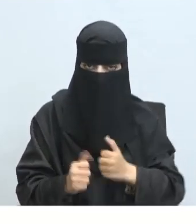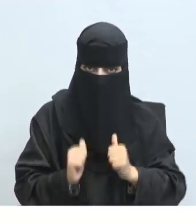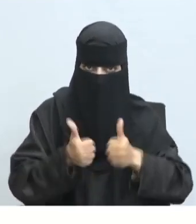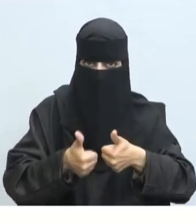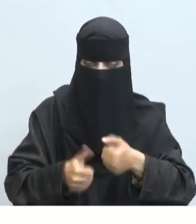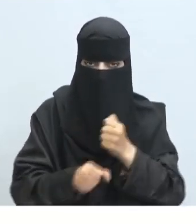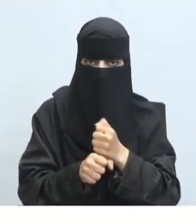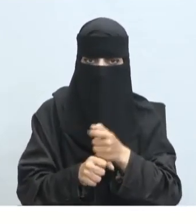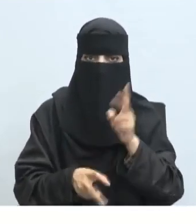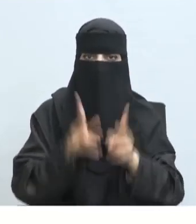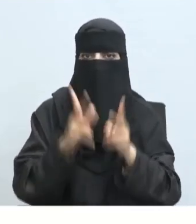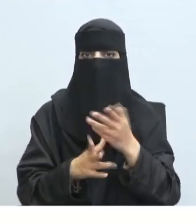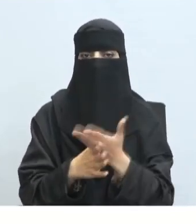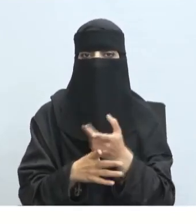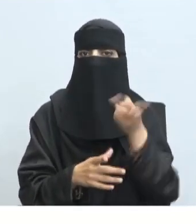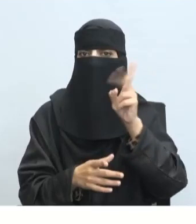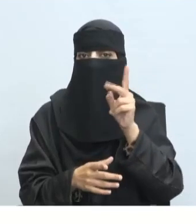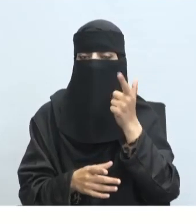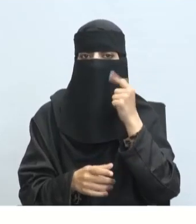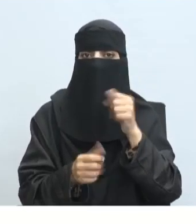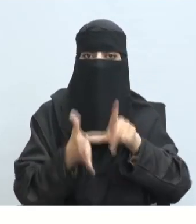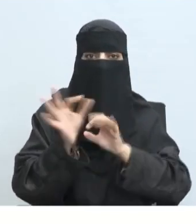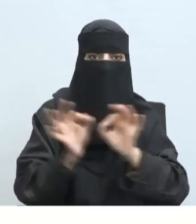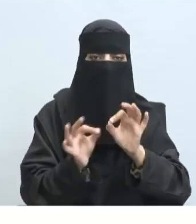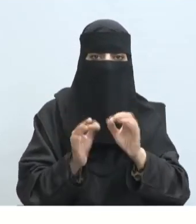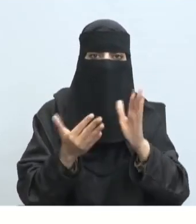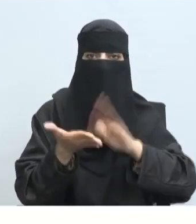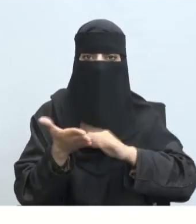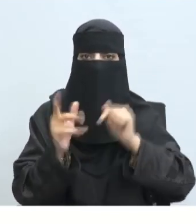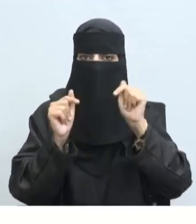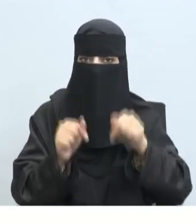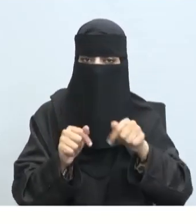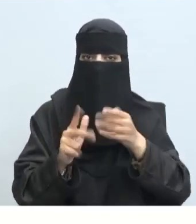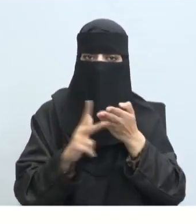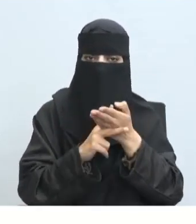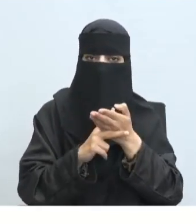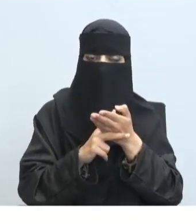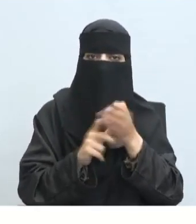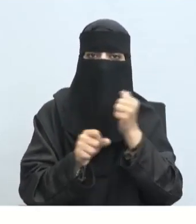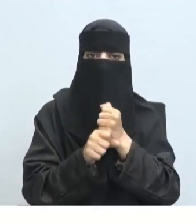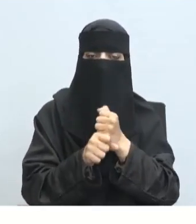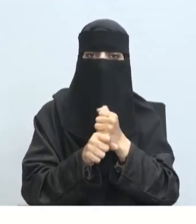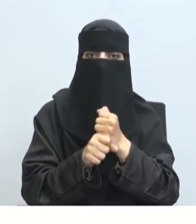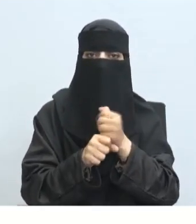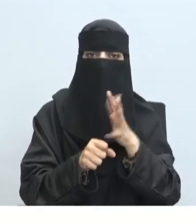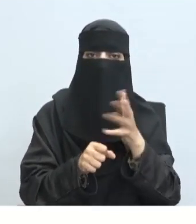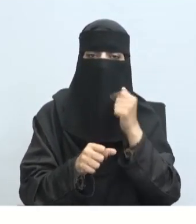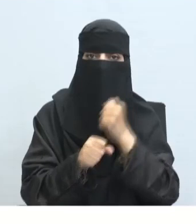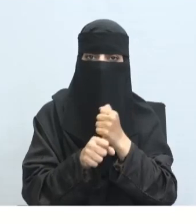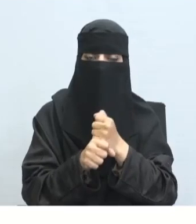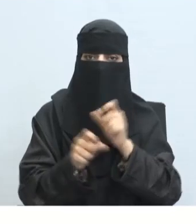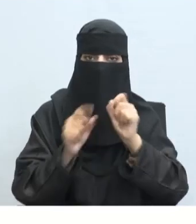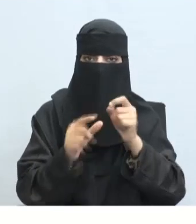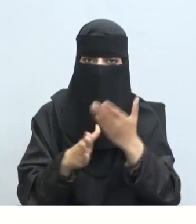كمضيف للفعاليه وايضا نضع خطط للطوارئ من خلال ايضا ذكرنا قد نستخدم